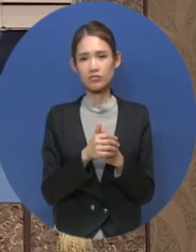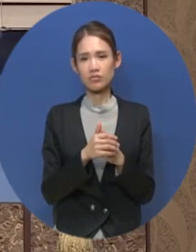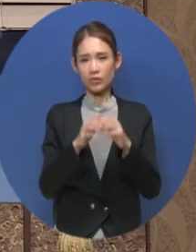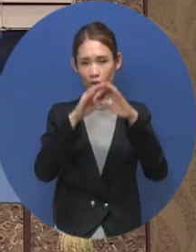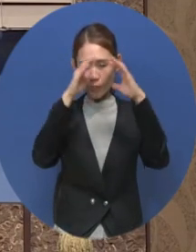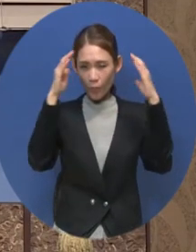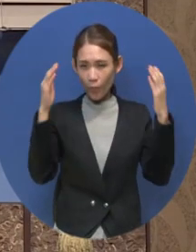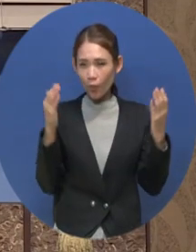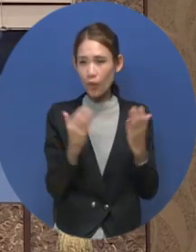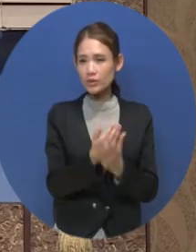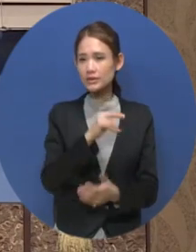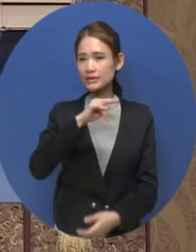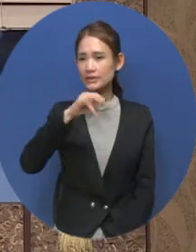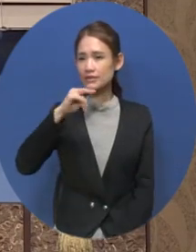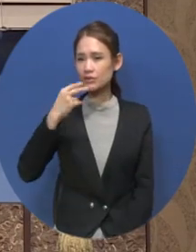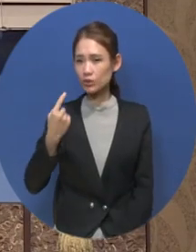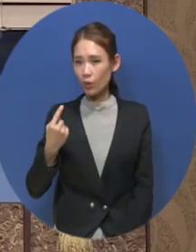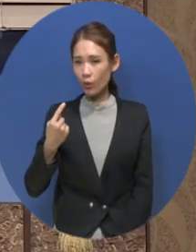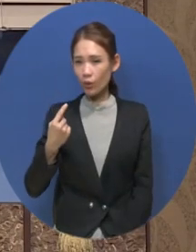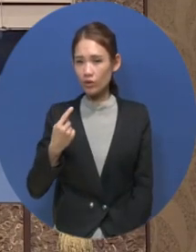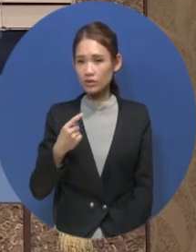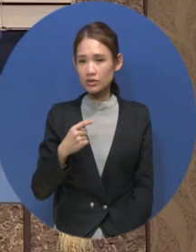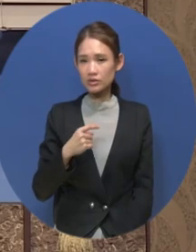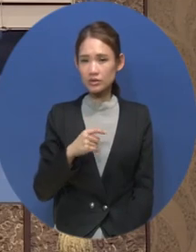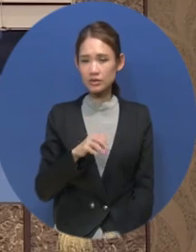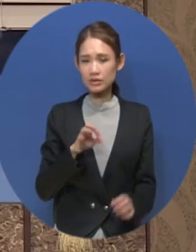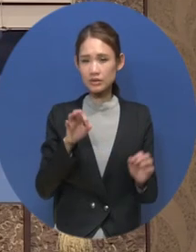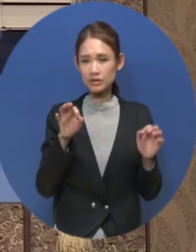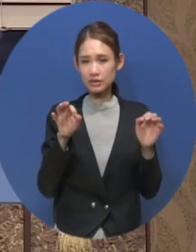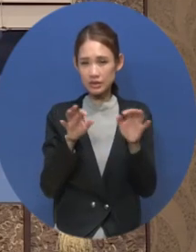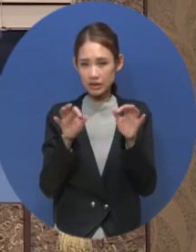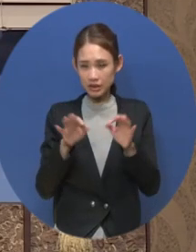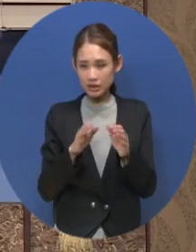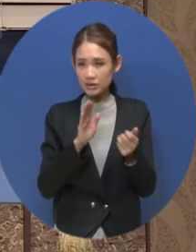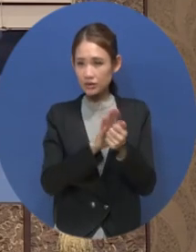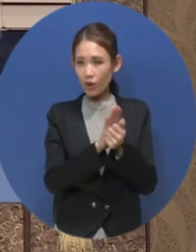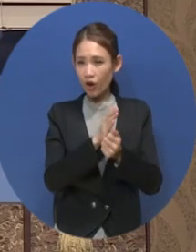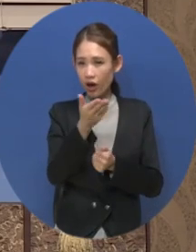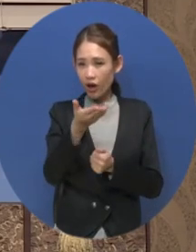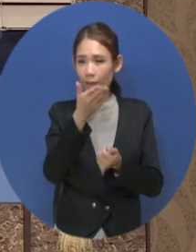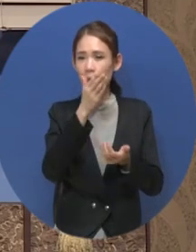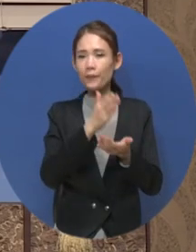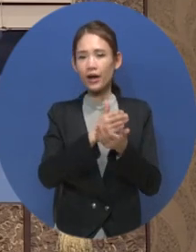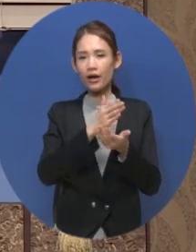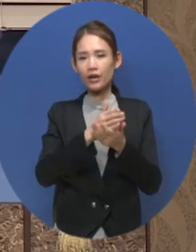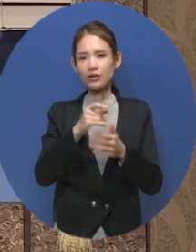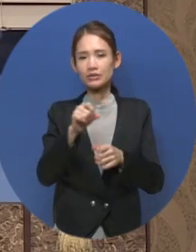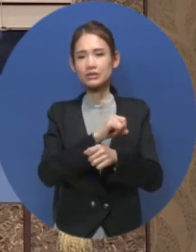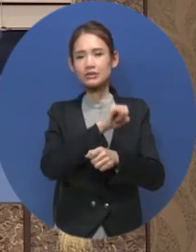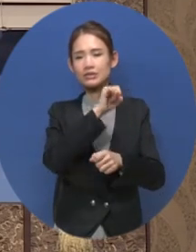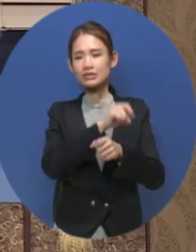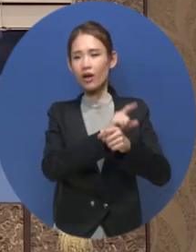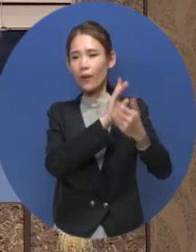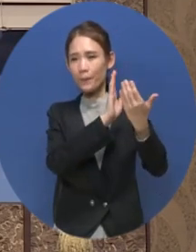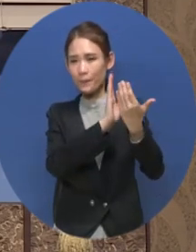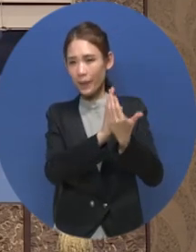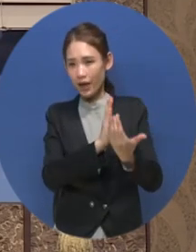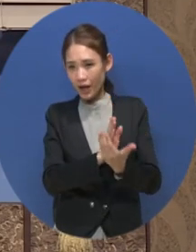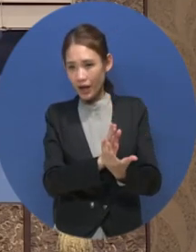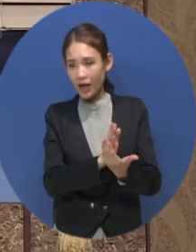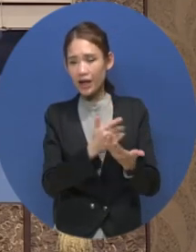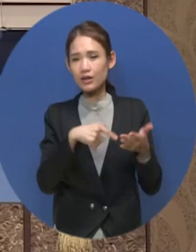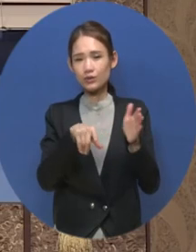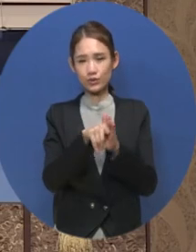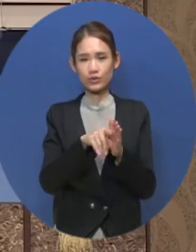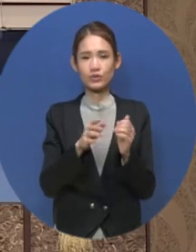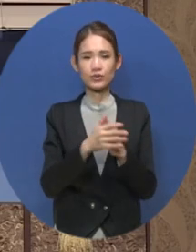모든 시도를 저희가 일률적으로 이렇게 지원을 할 게 아니라, 네. 지역 특성에 맞게끔, 또 지역의 특성에